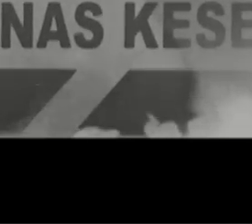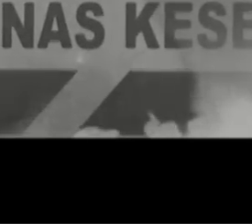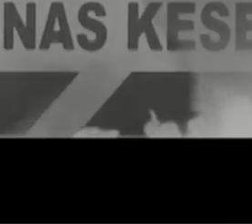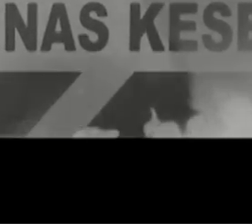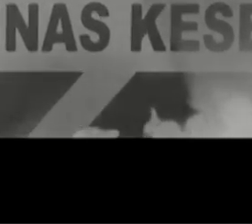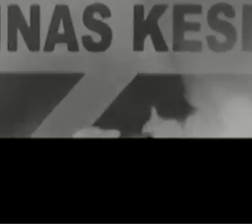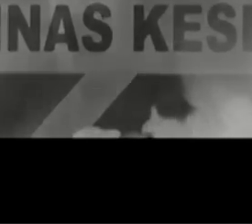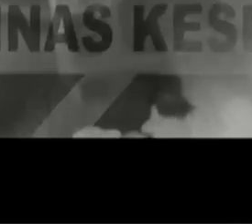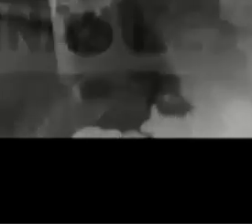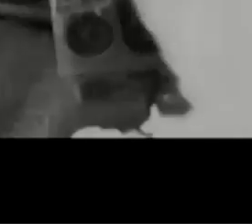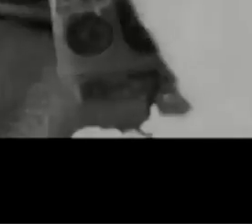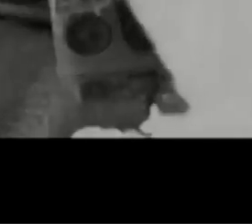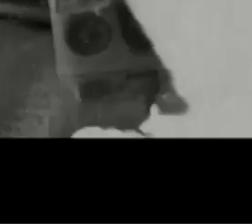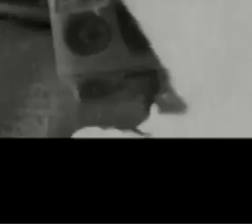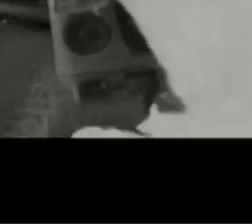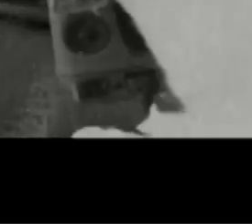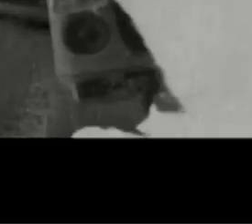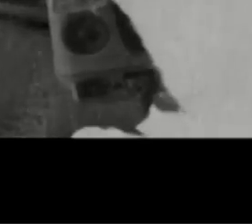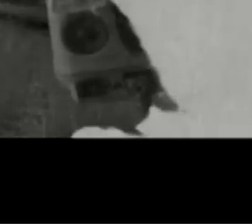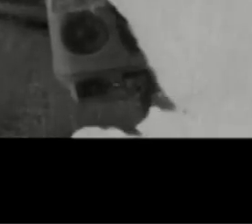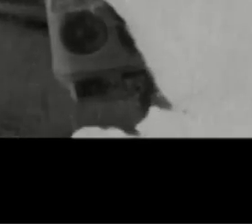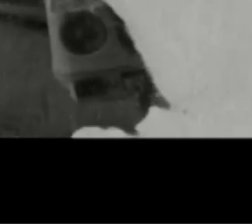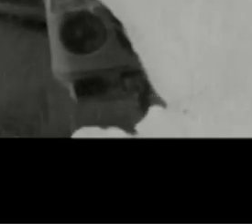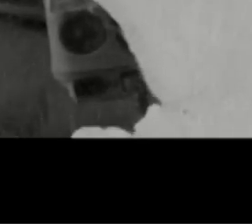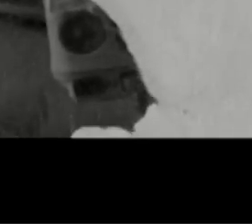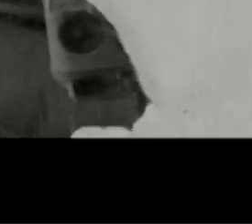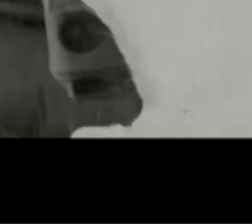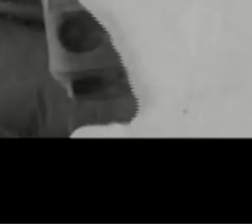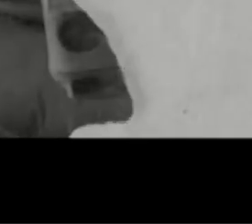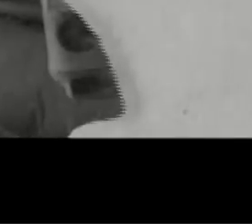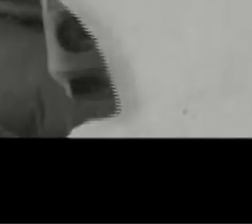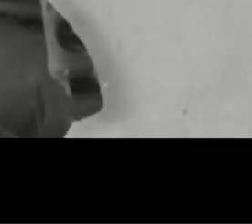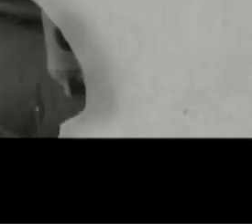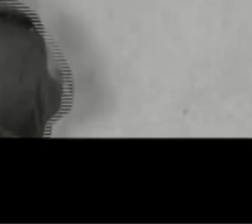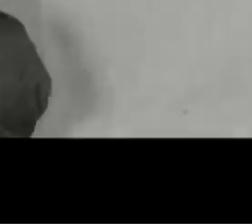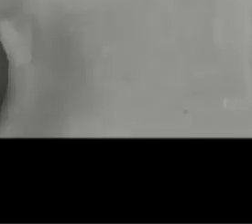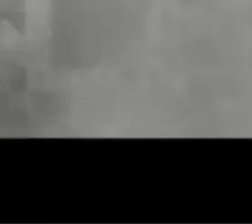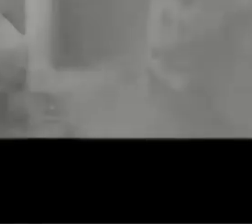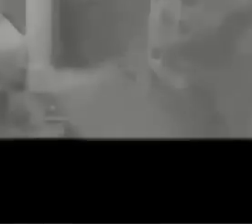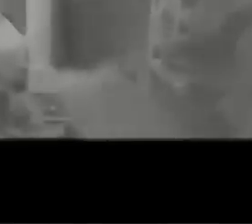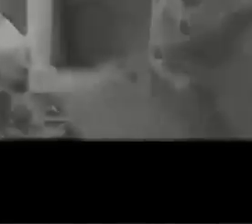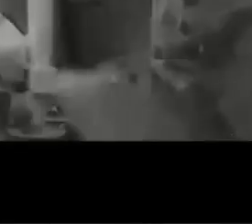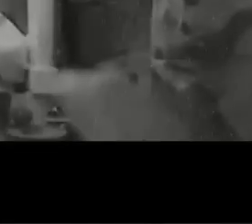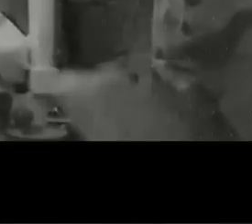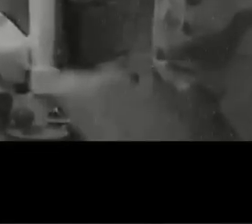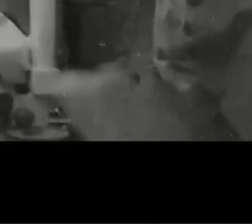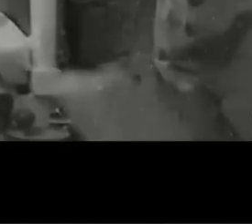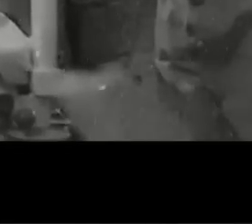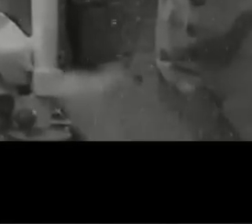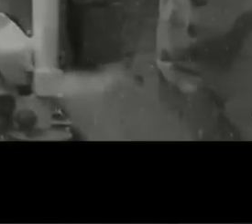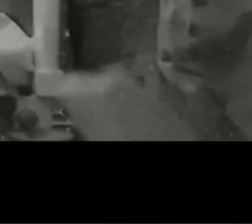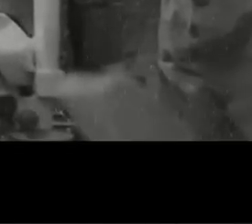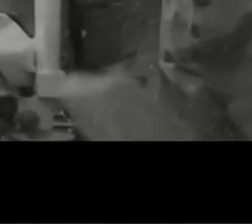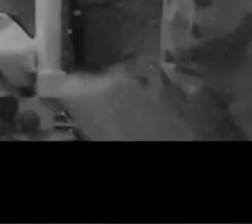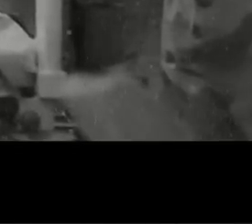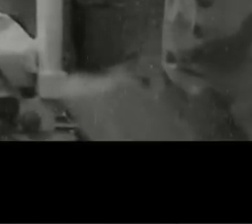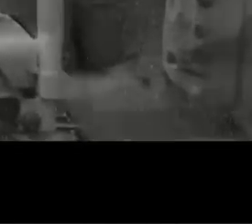Ada mereka yang jatuh, ada mereka yang sakit, ada mereka yang kehilangan, ada mereka yang meninggalkan.